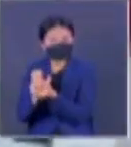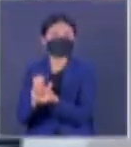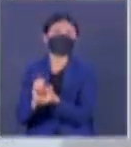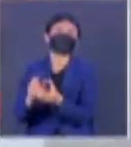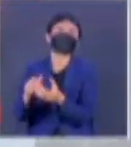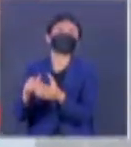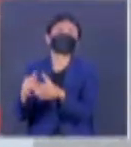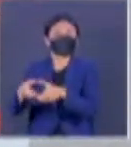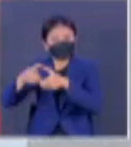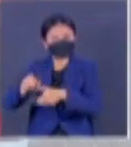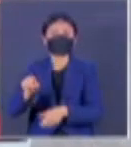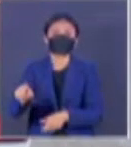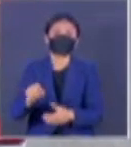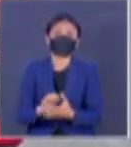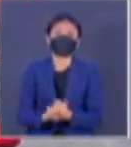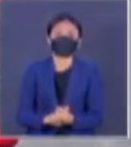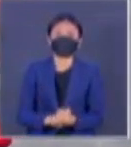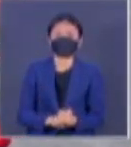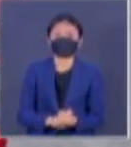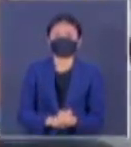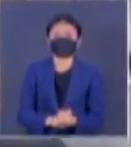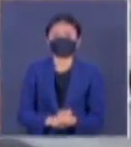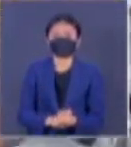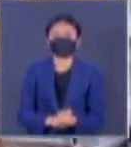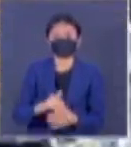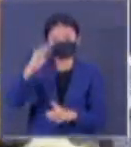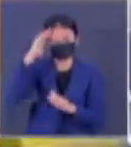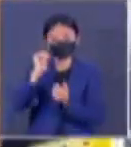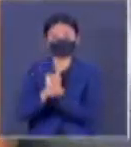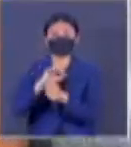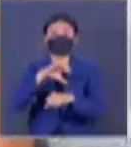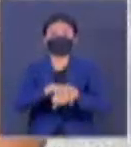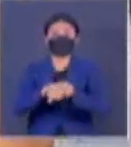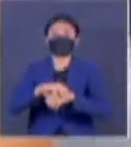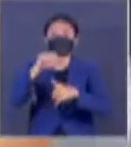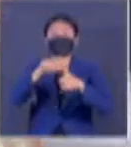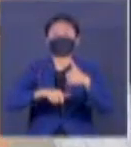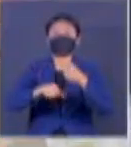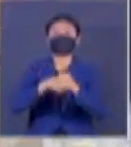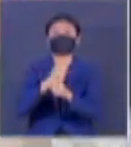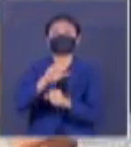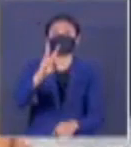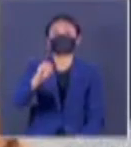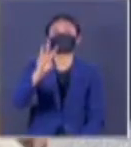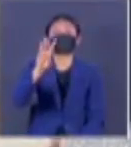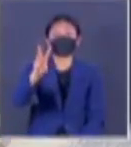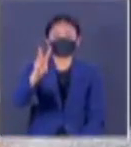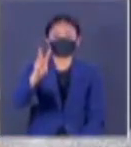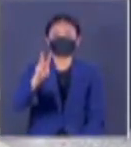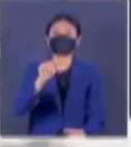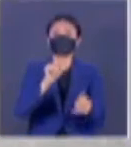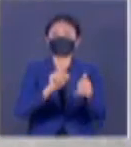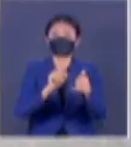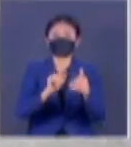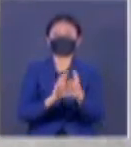ตำรวจสภ.ปากเกร็ดจับตัวนายสำเภารอดโสดาหรือว่าเท่งอายุ66ปีลูกศิษย์วัดบางพุทธในอำเภอปากเกร็ด